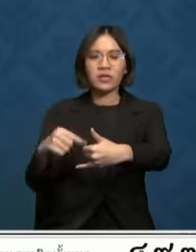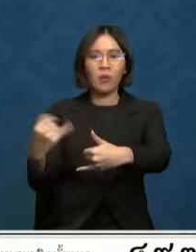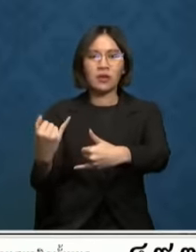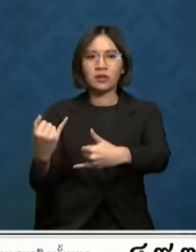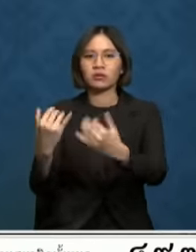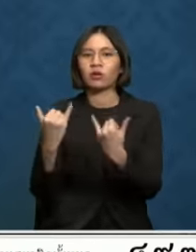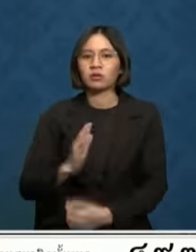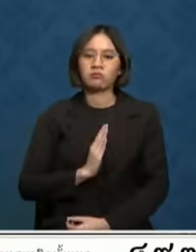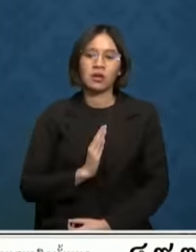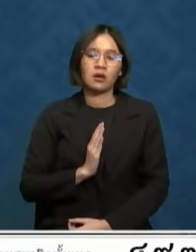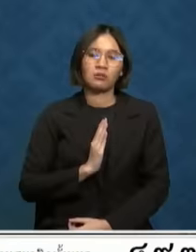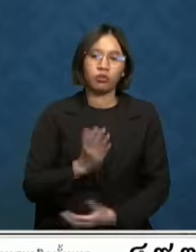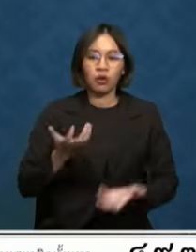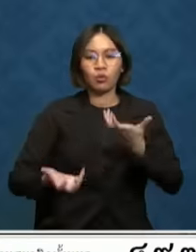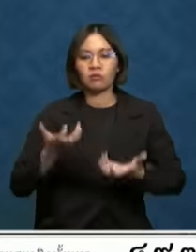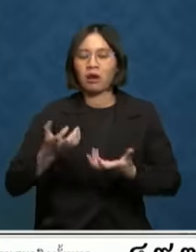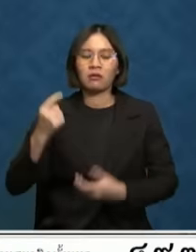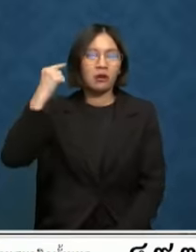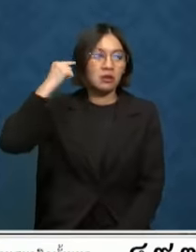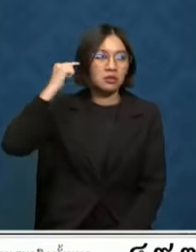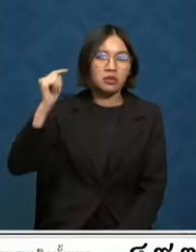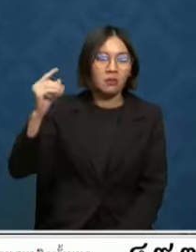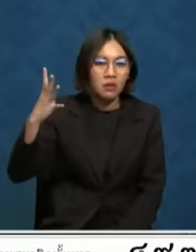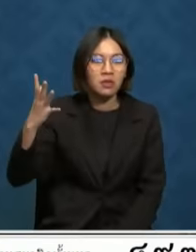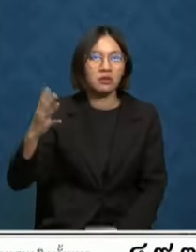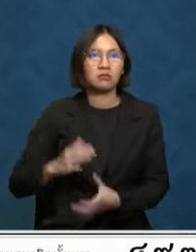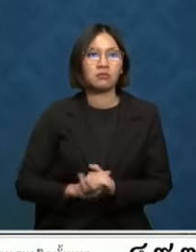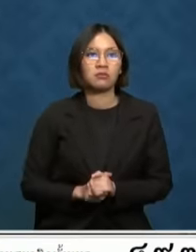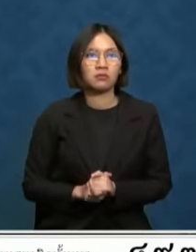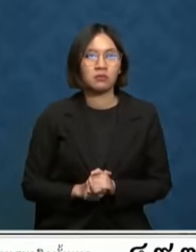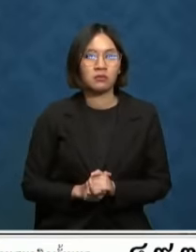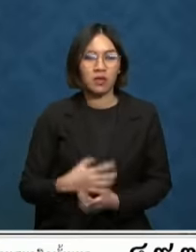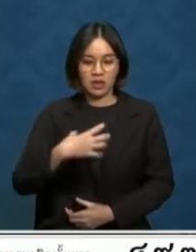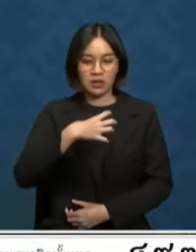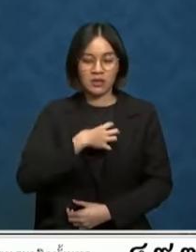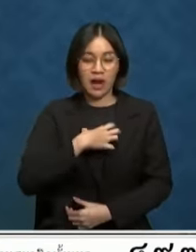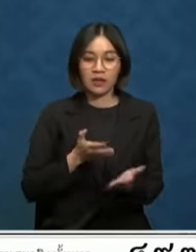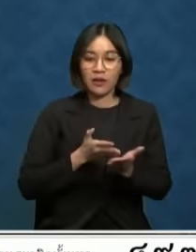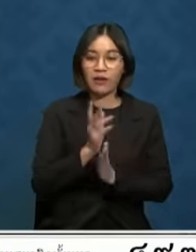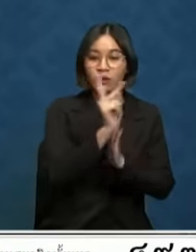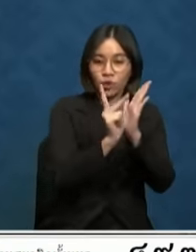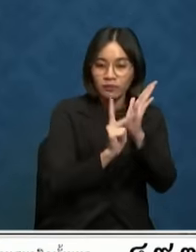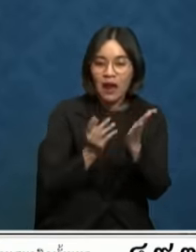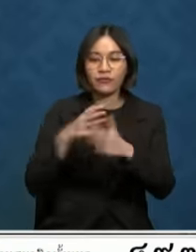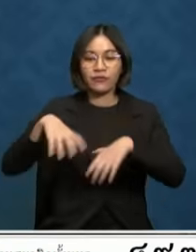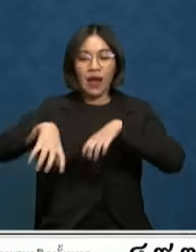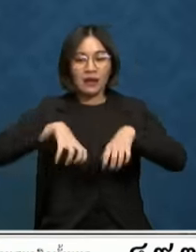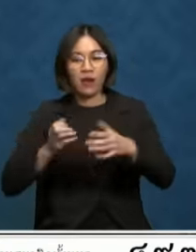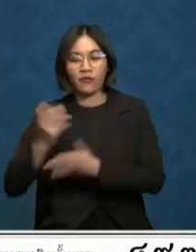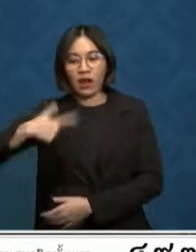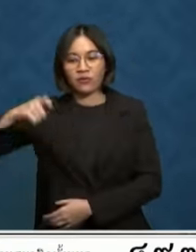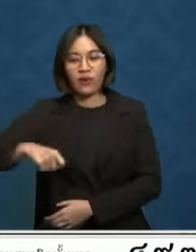ความเชื่อมั่นผมอยากให้ตุลาการนิติประหยัดบริหารทำหน้าที่ของแต่ละ